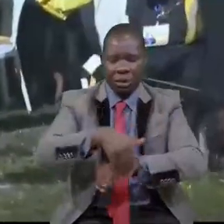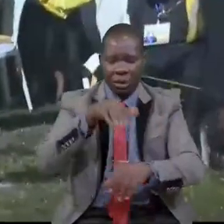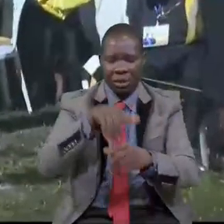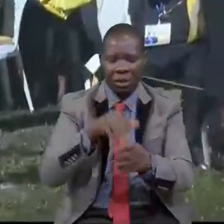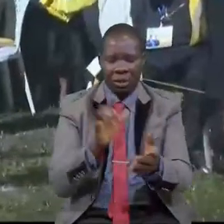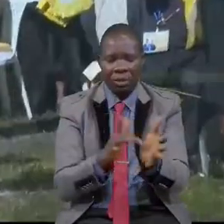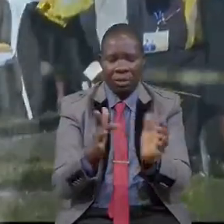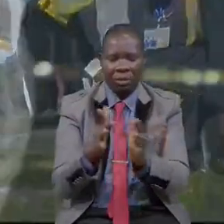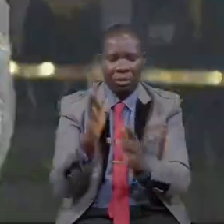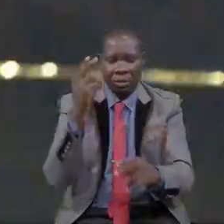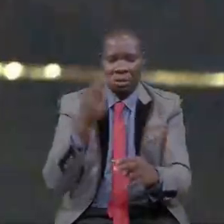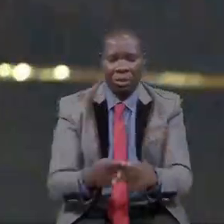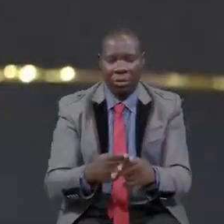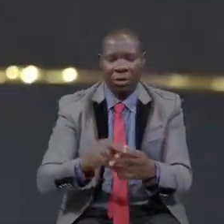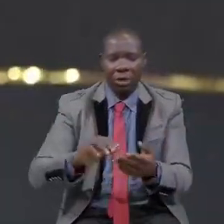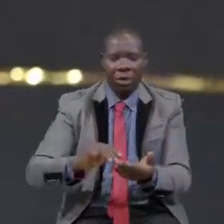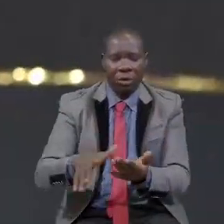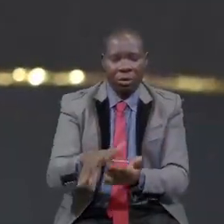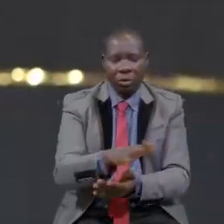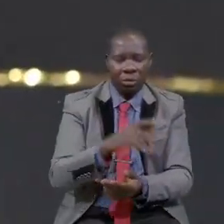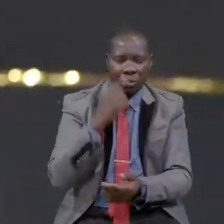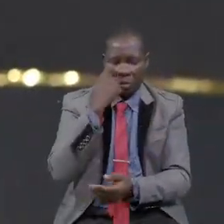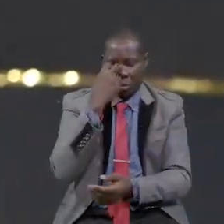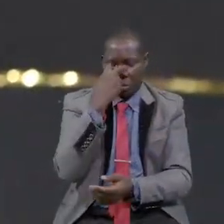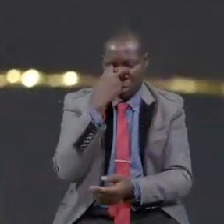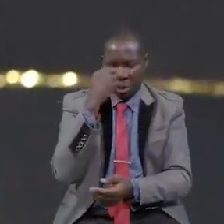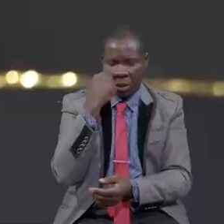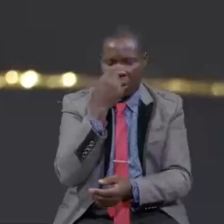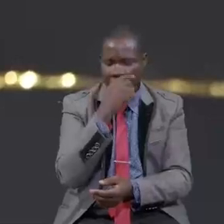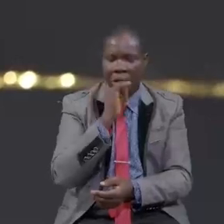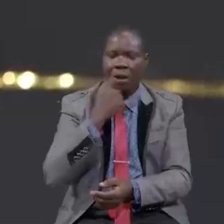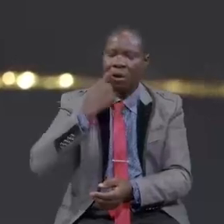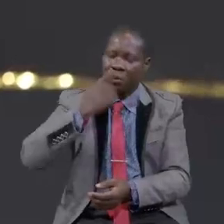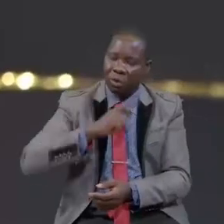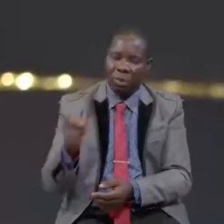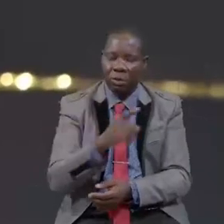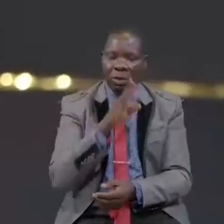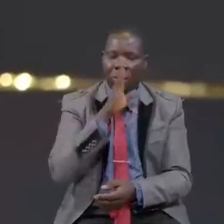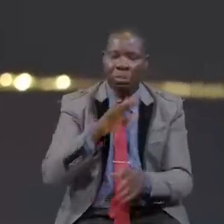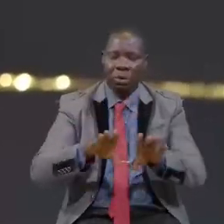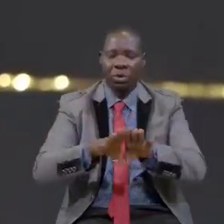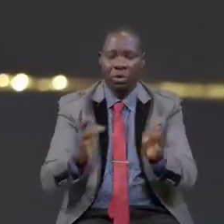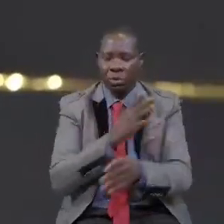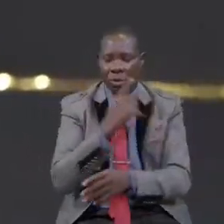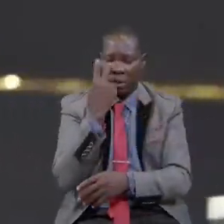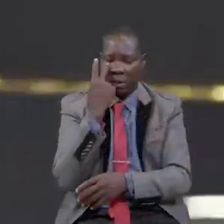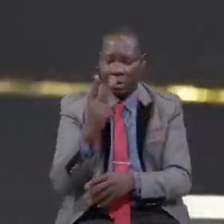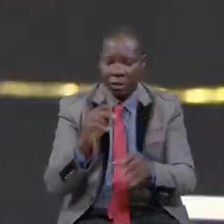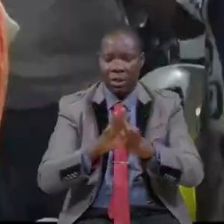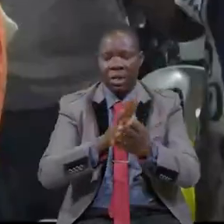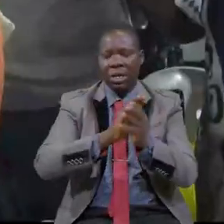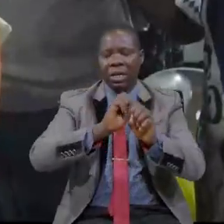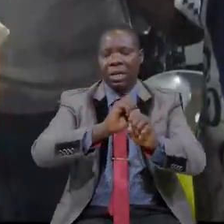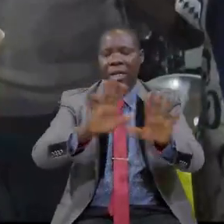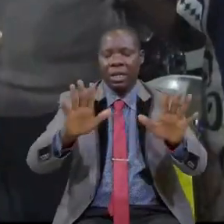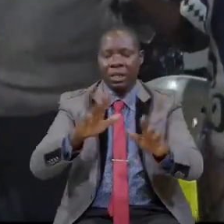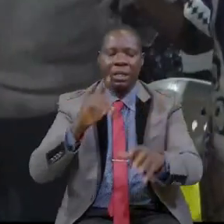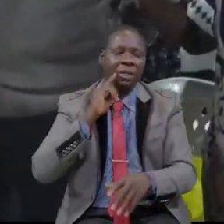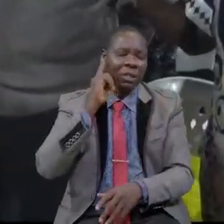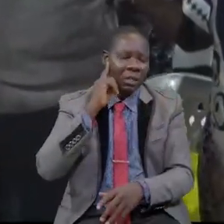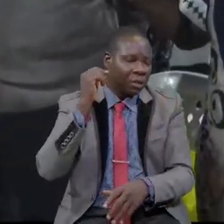Jésus. Que ces yeux aveugles, je vous commande, soyez ouverts, voyez clairement.